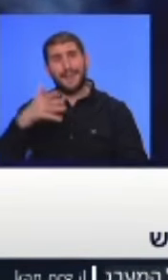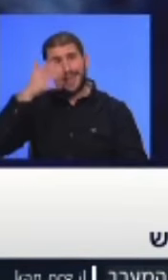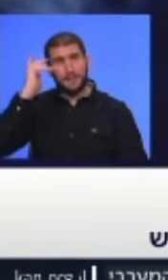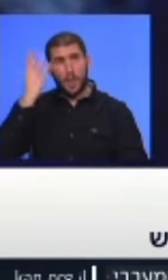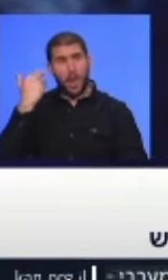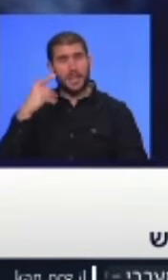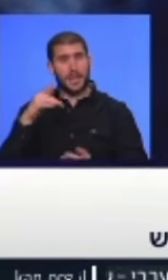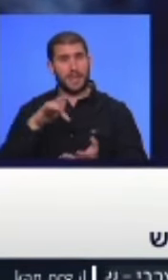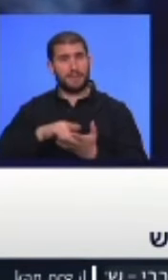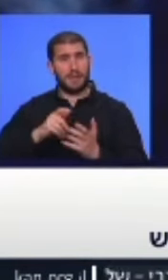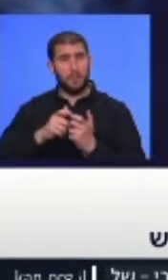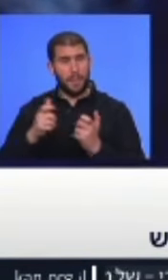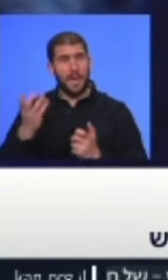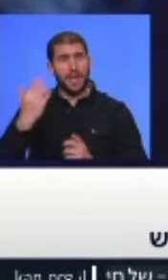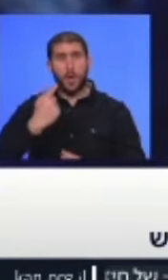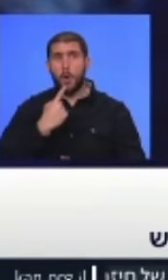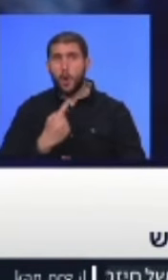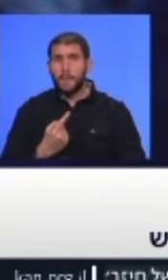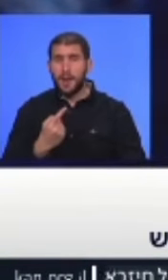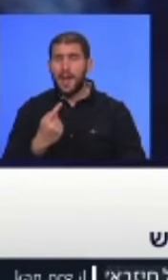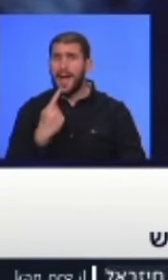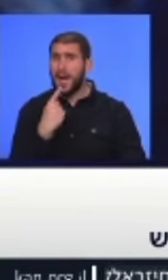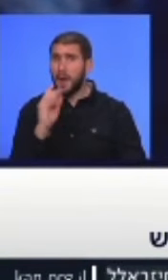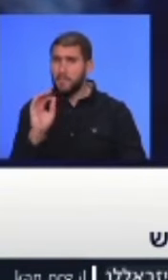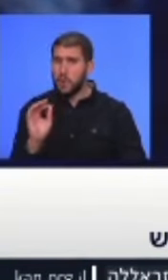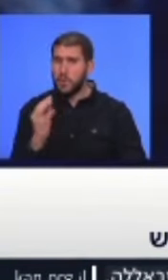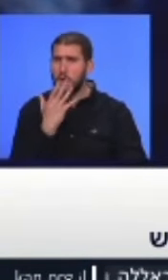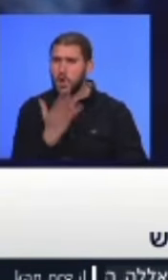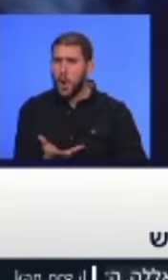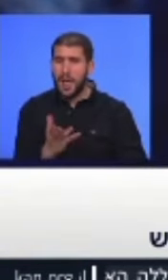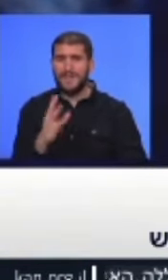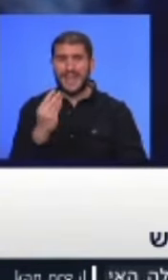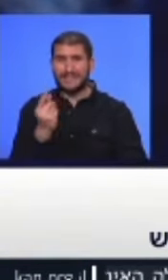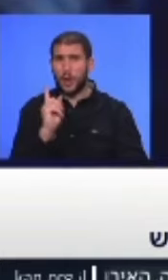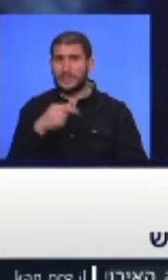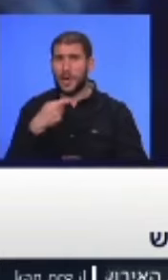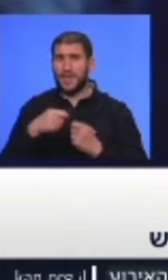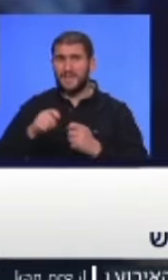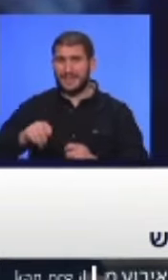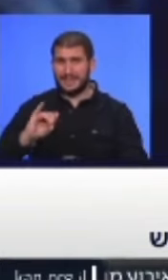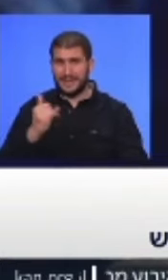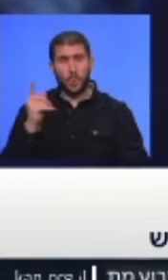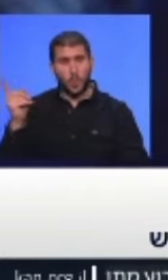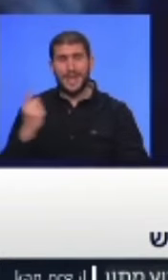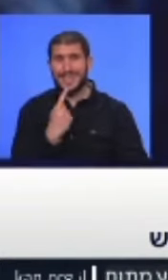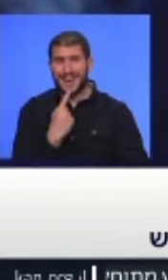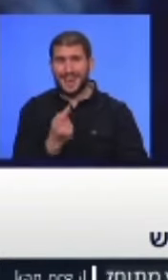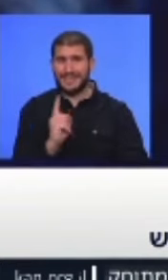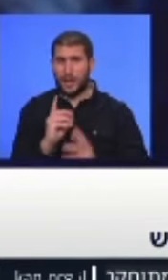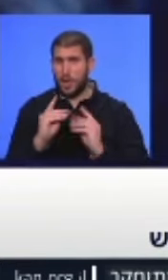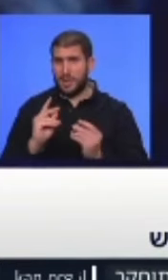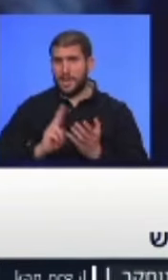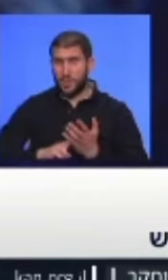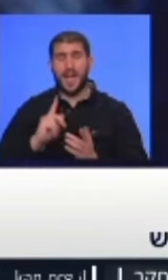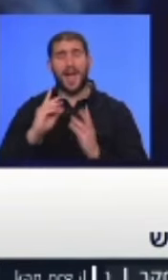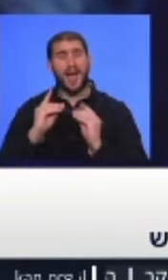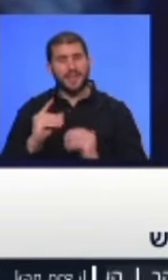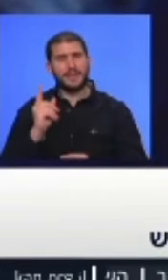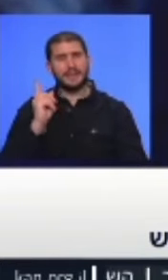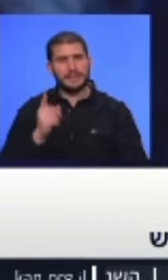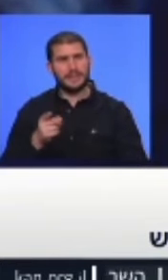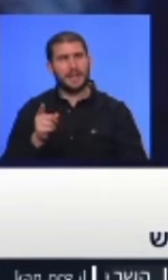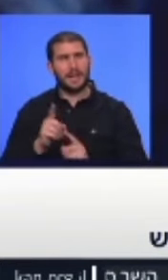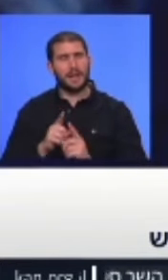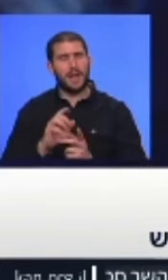כאן באולפן, היה אומר לך, האמירות האלה הן גועל נפש וכסיף לא צריך להיות חבר כנסת. הוא יגיד, זאת לא הדרך. הדרך היא הסרת